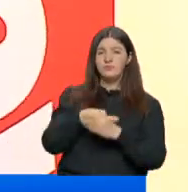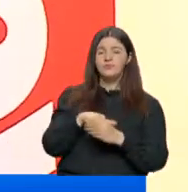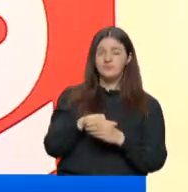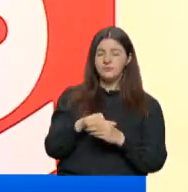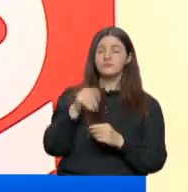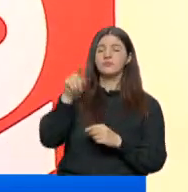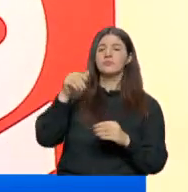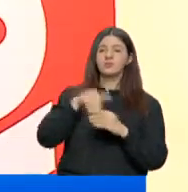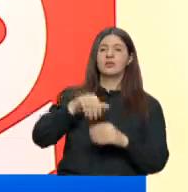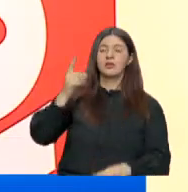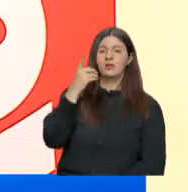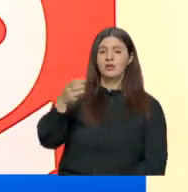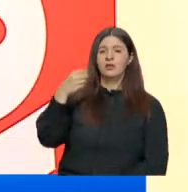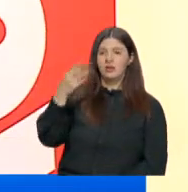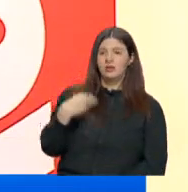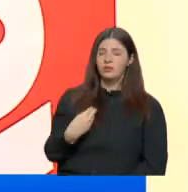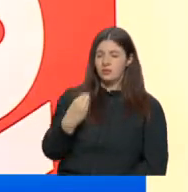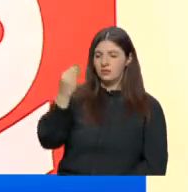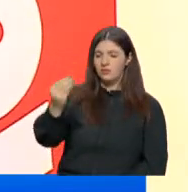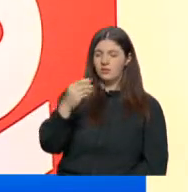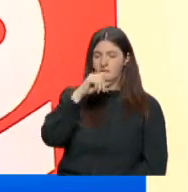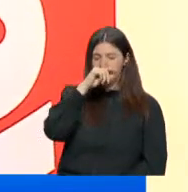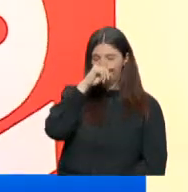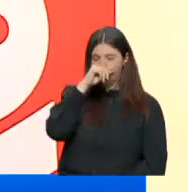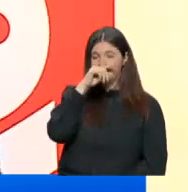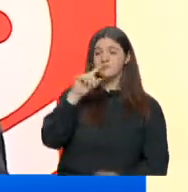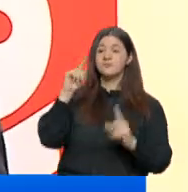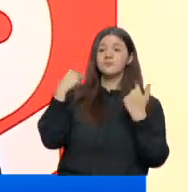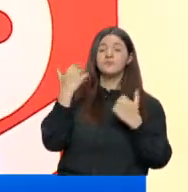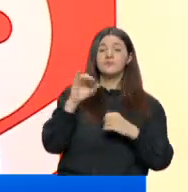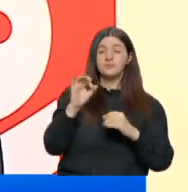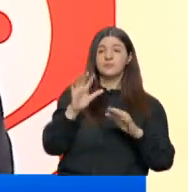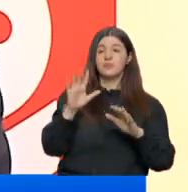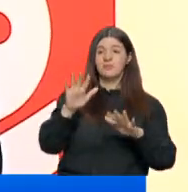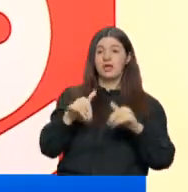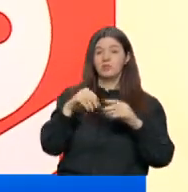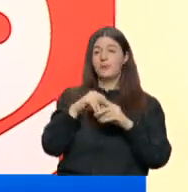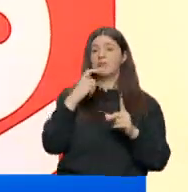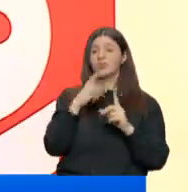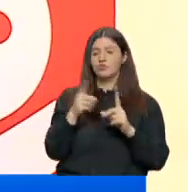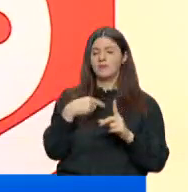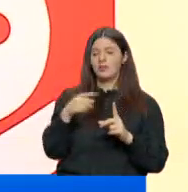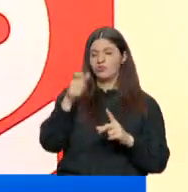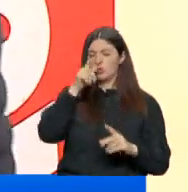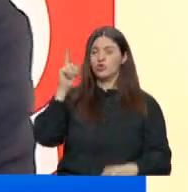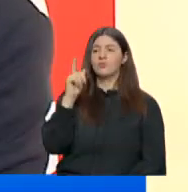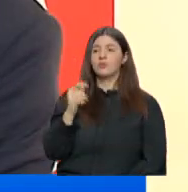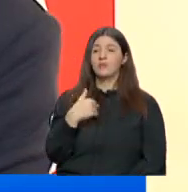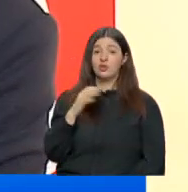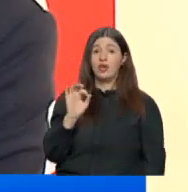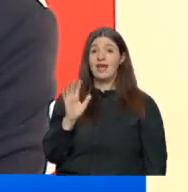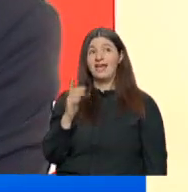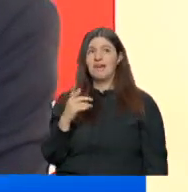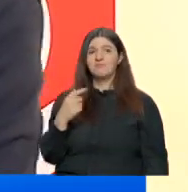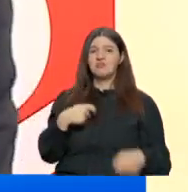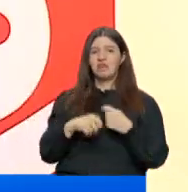bu partinin lideri Tayyip Erdoğan'a teslim ettik. Yetki aldı değil mi? Parlamentodan yetki aldı. Dedi ki bir yıl boyunca ben bu ülkeyi yöneteceğim. Şöyle bakalım, hani şirket gibi